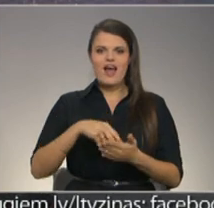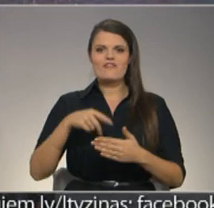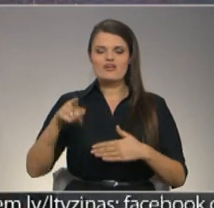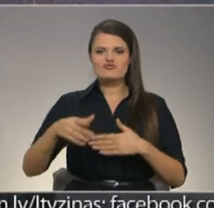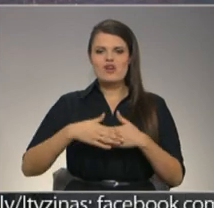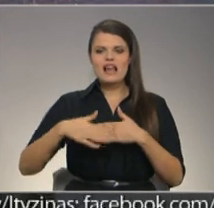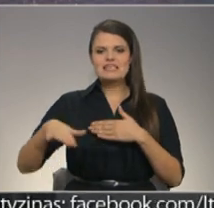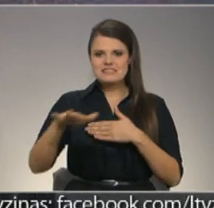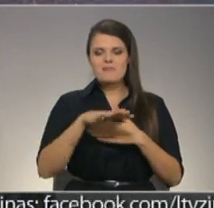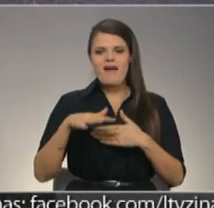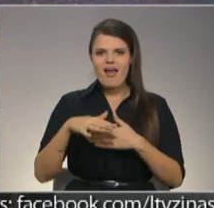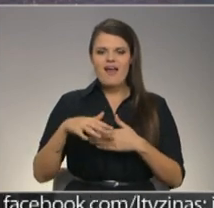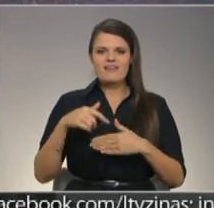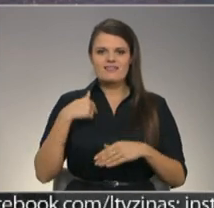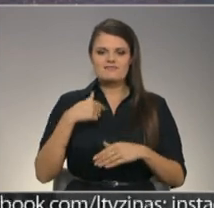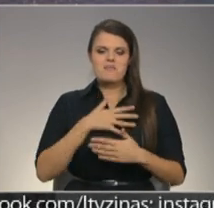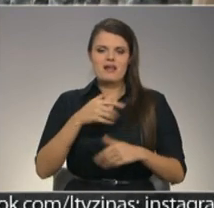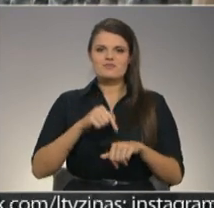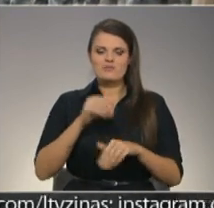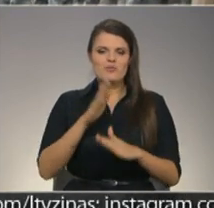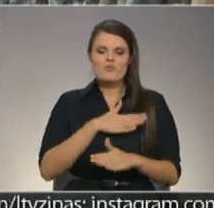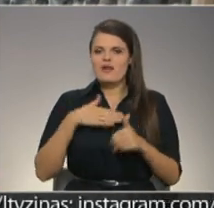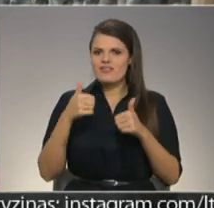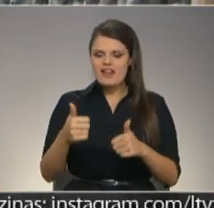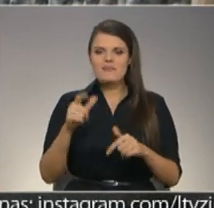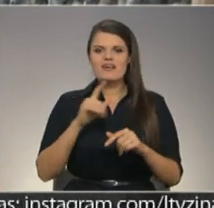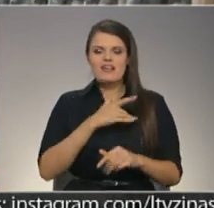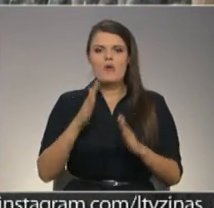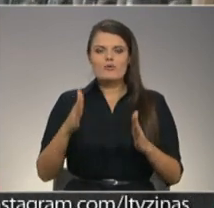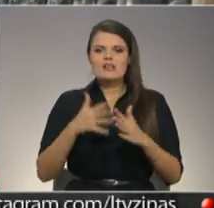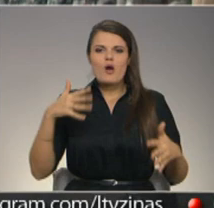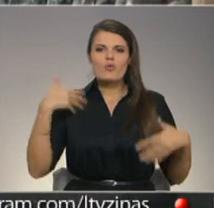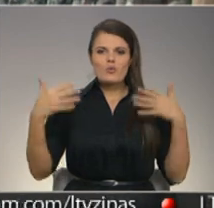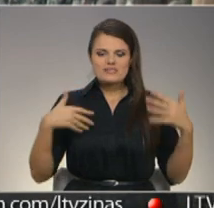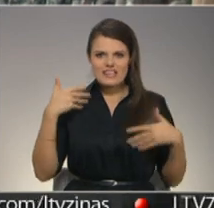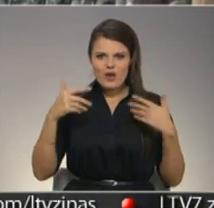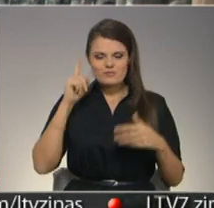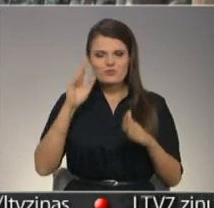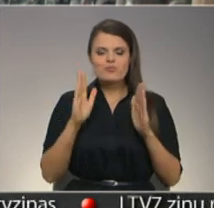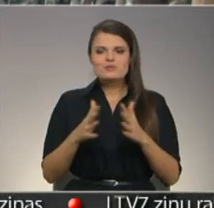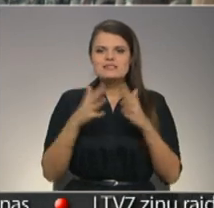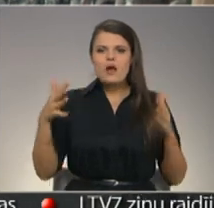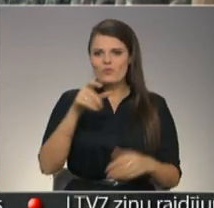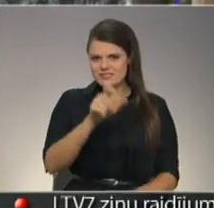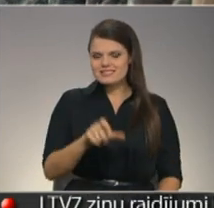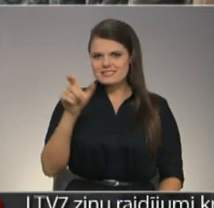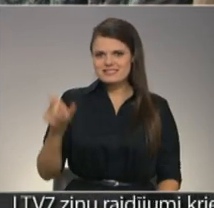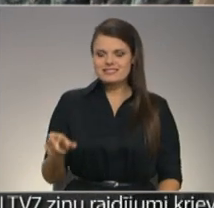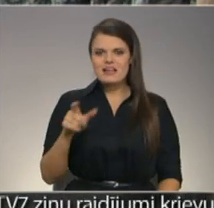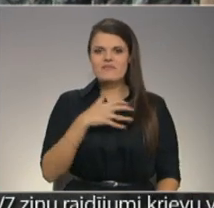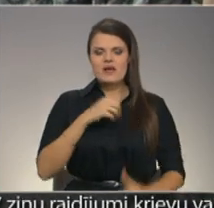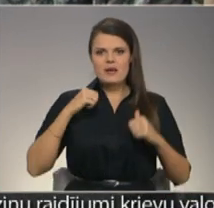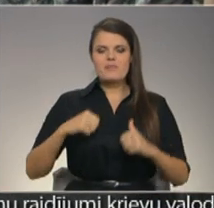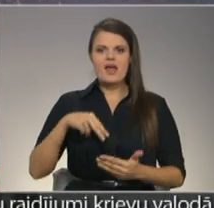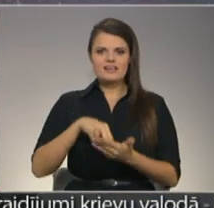krastamalā, batriotiskas jūtas būtu ļoti labs. Visticamākais būs ļoti liels uztraukums, es zināju, ka tur būs ļoti daudz cilvēku, un tur jāstāv mieri